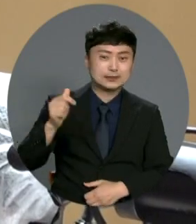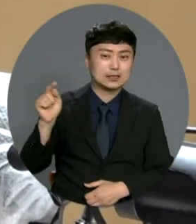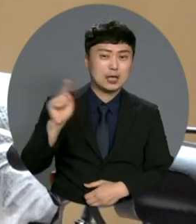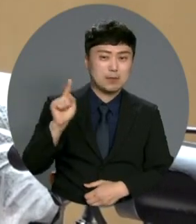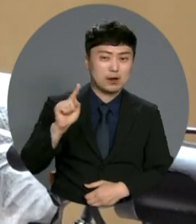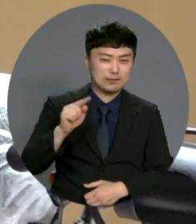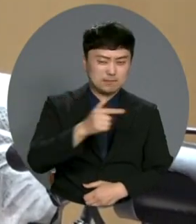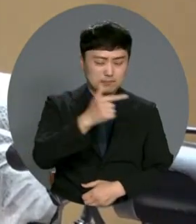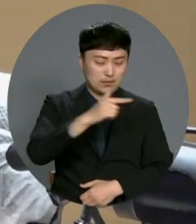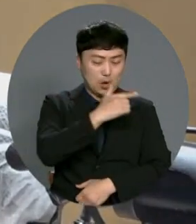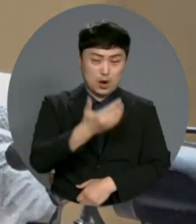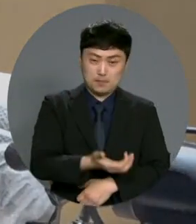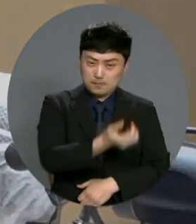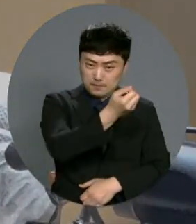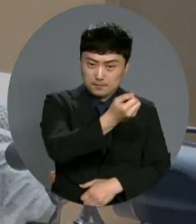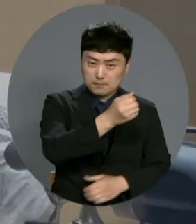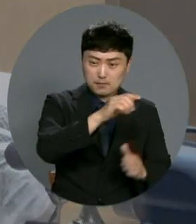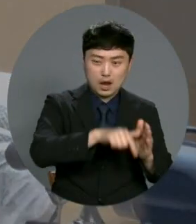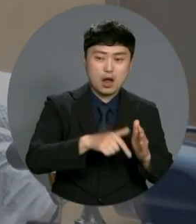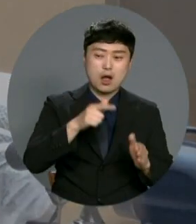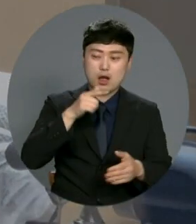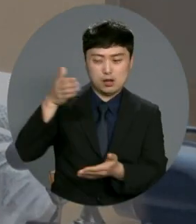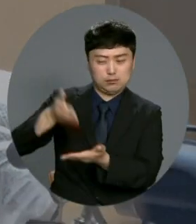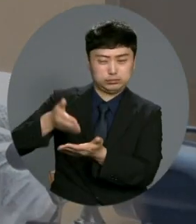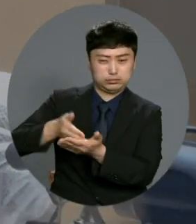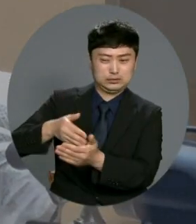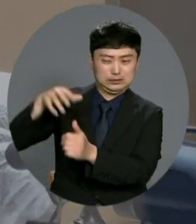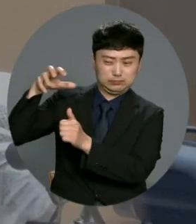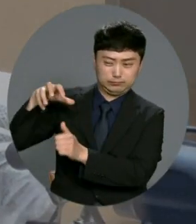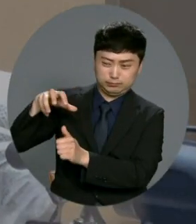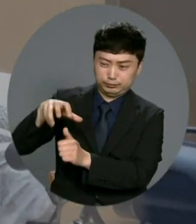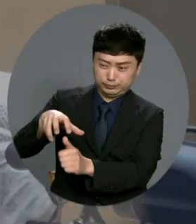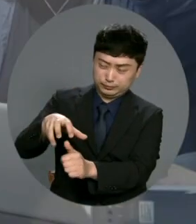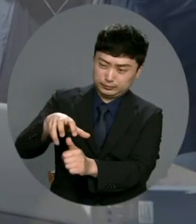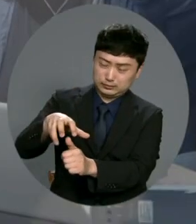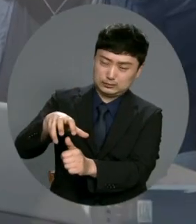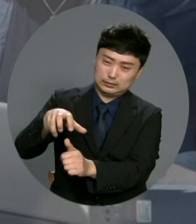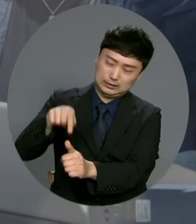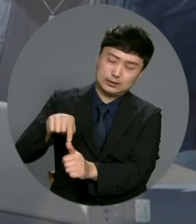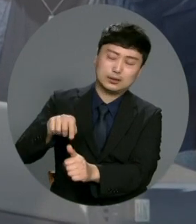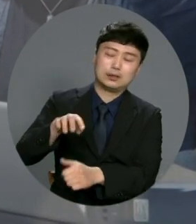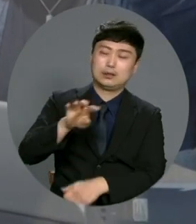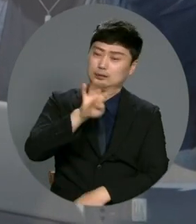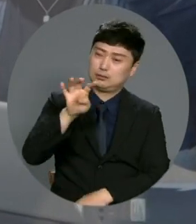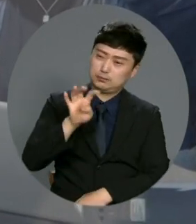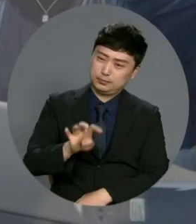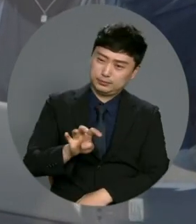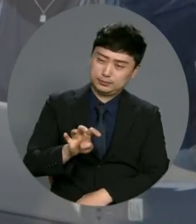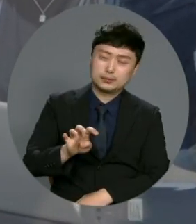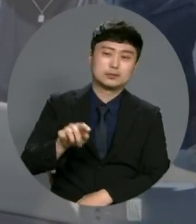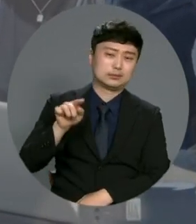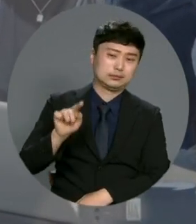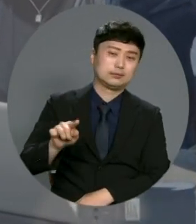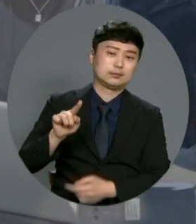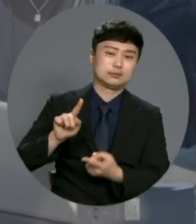더 큰 권력을 잡았을 때 언론을 어떻게 대할 것인지를 리트머스 시험지처럼 미리